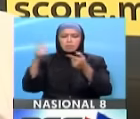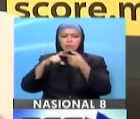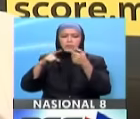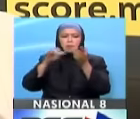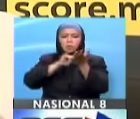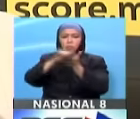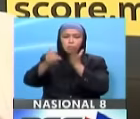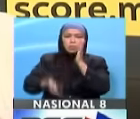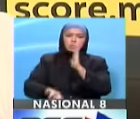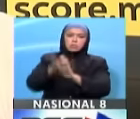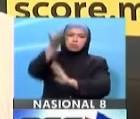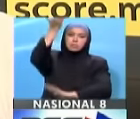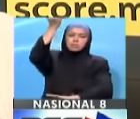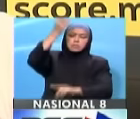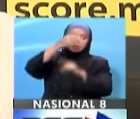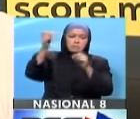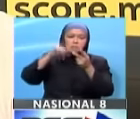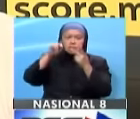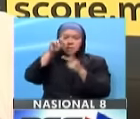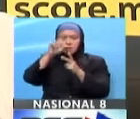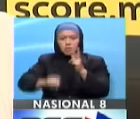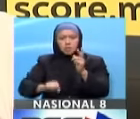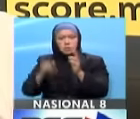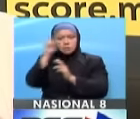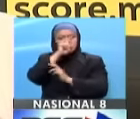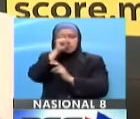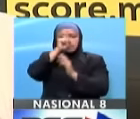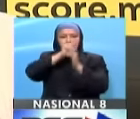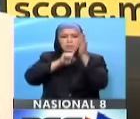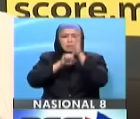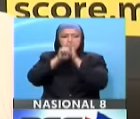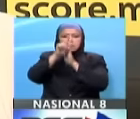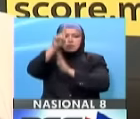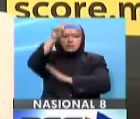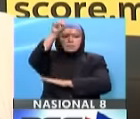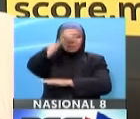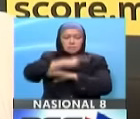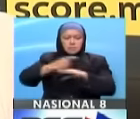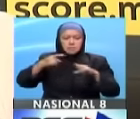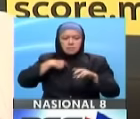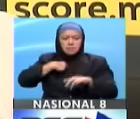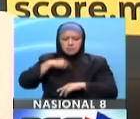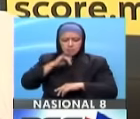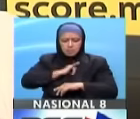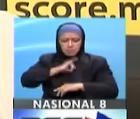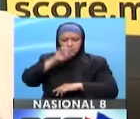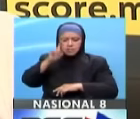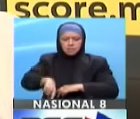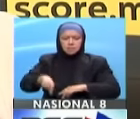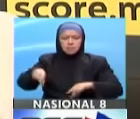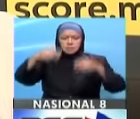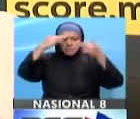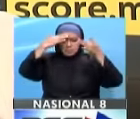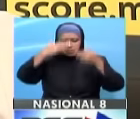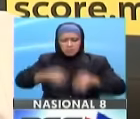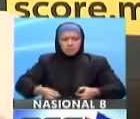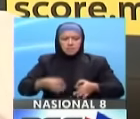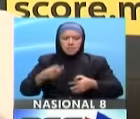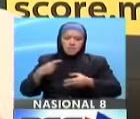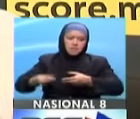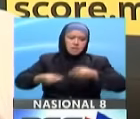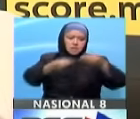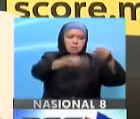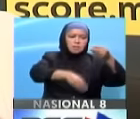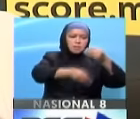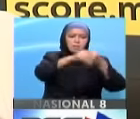Jadi, cost dia sedang meningkat begitu banyak sekali. So, I have to make a decision sama ada kita tambah grant kepada Human Voyage ataupun